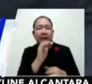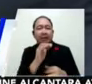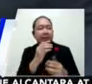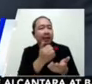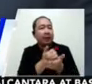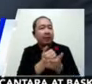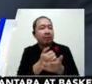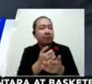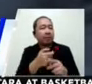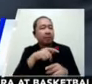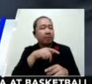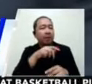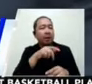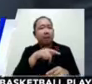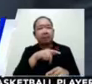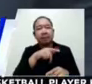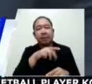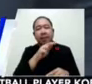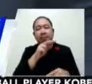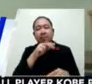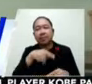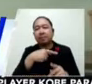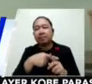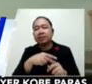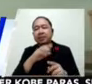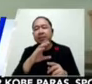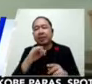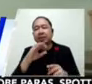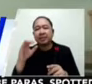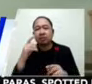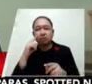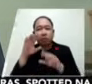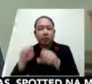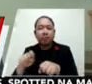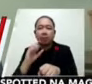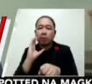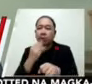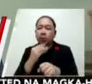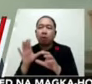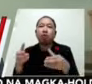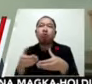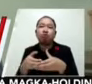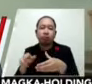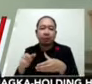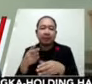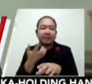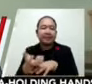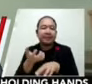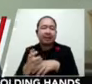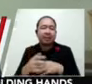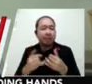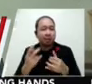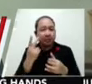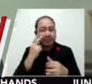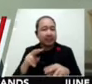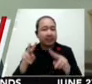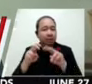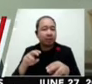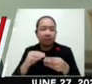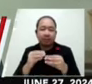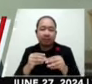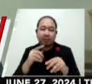mahuli ang grupo sa likod ng mga scam text messages. Meron kaming mga tinitingnan na mga numbers. Of course, hindi natin pwedeng i-disclose yan.